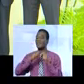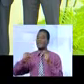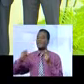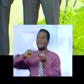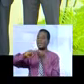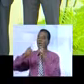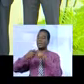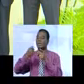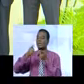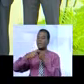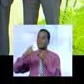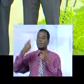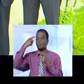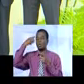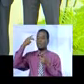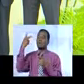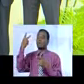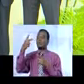grands hommes d'État.